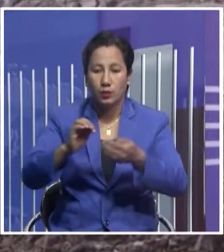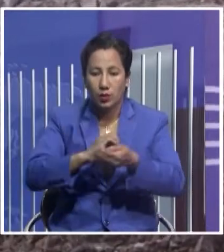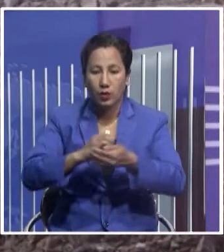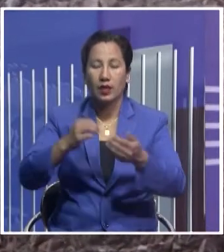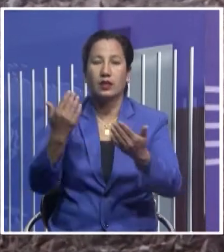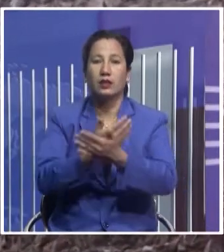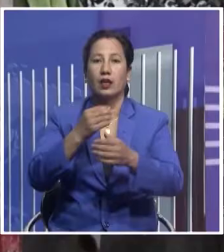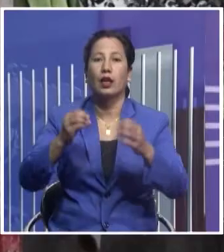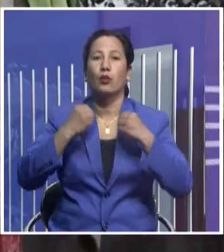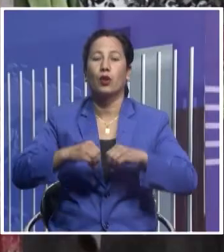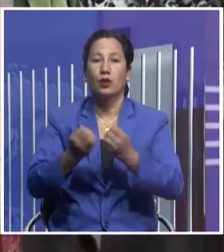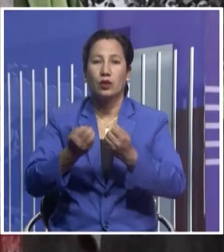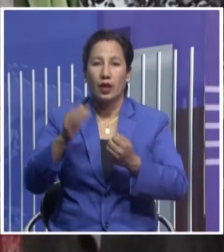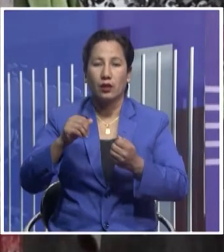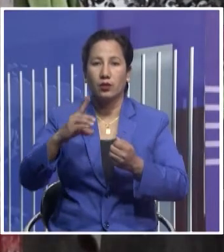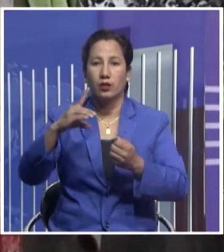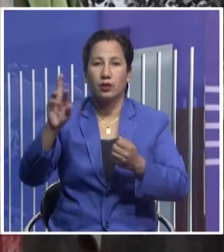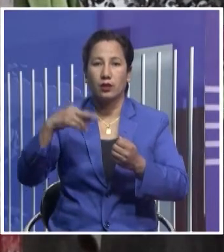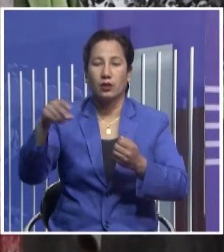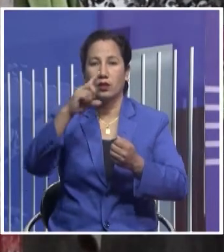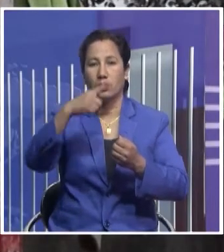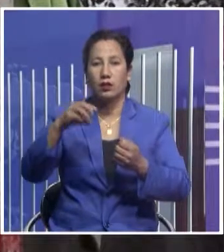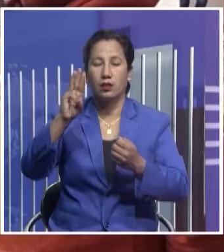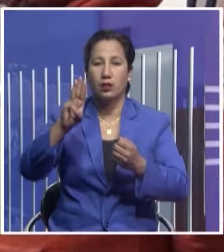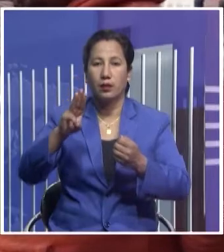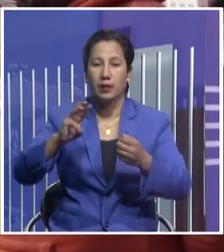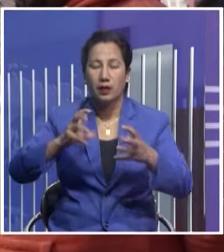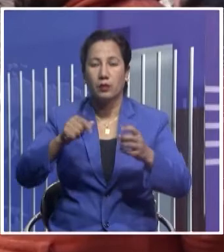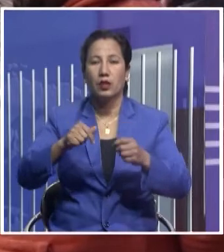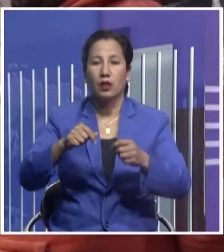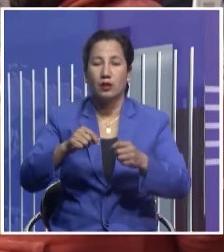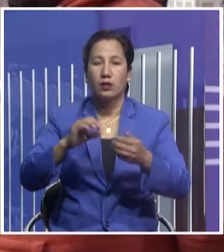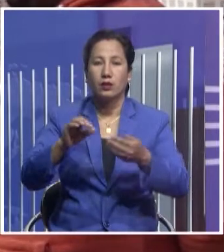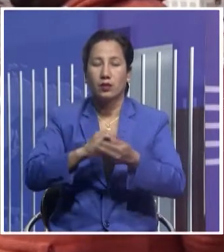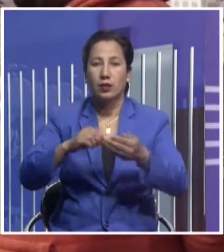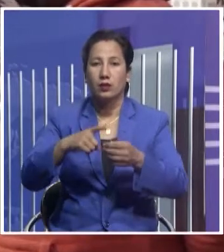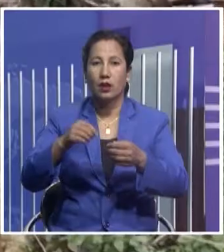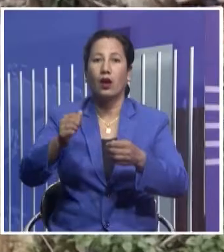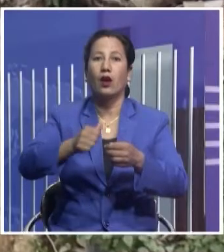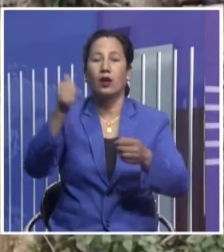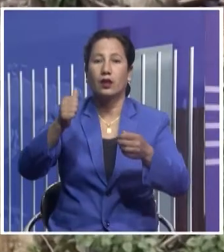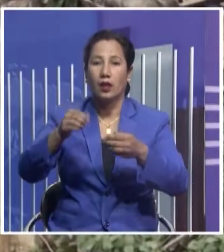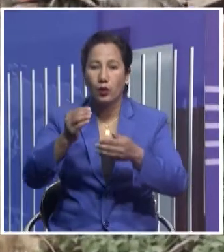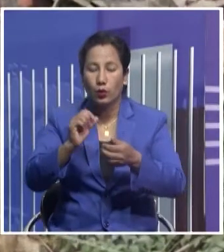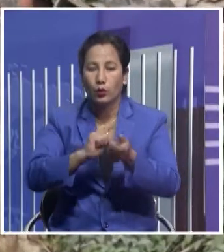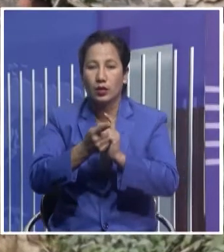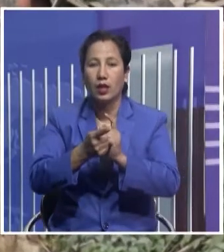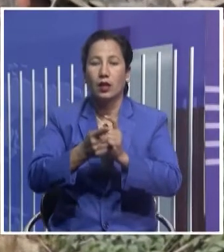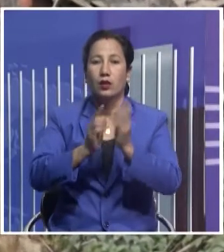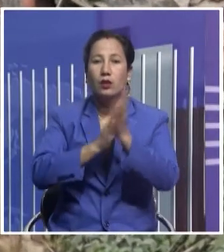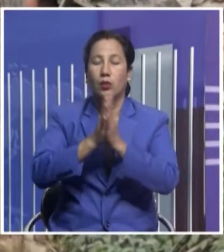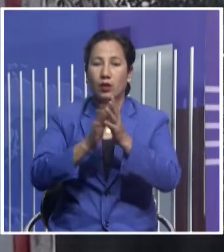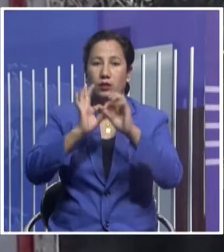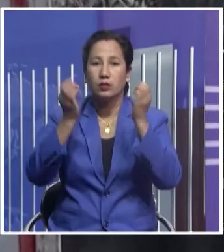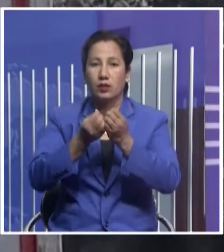प्रयोग गर्दै आएको थियो। ट्रमा सेन्टर बनाउने निर्णय भएपछि सहकारी संस्थालाई अन्यत्र स्थानान्तरण गरियो। वन क्षेत्र पर्ने भन्दै ट्रमा